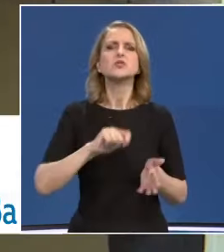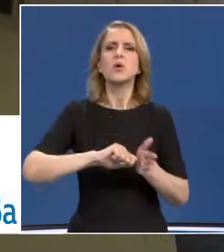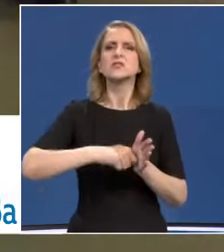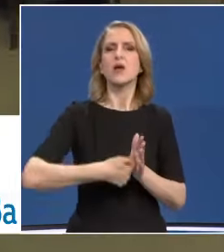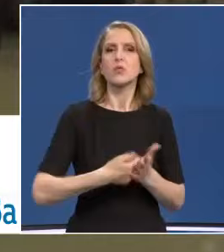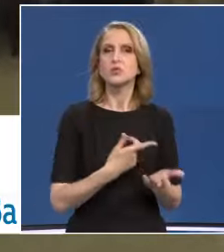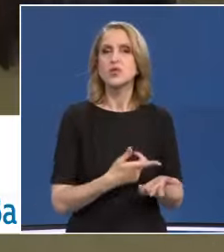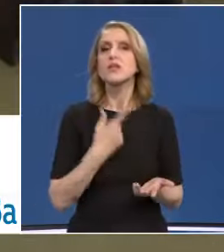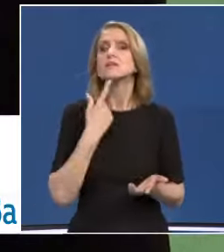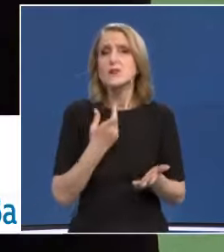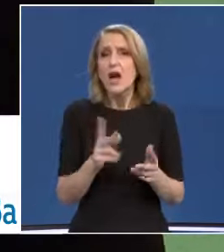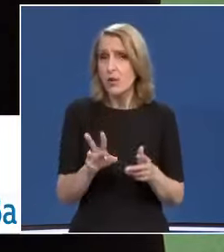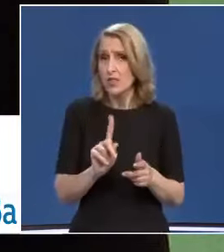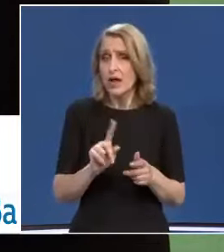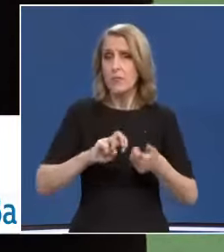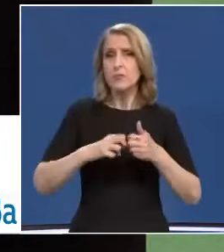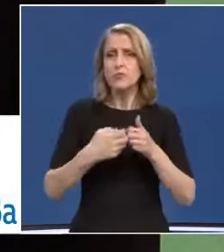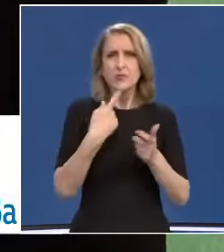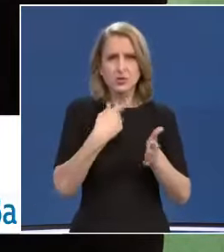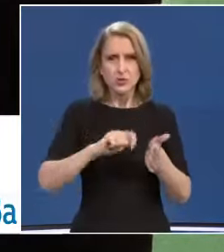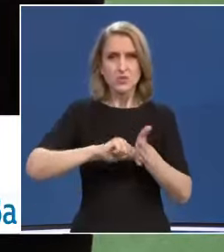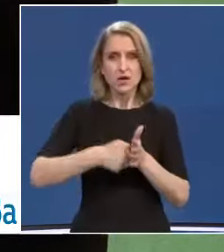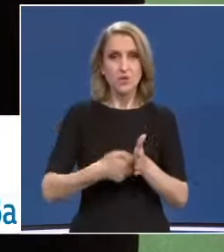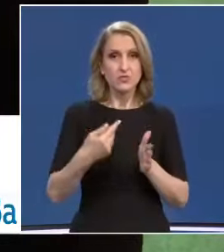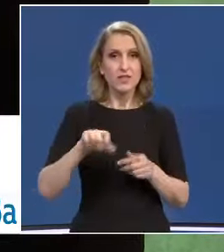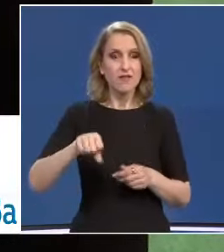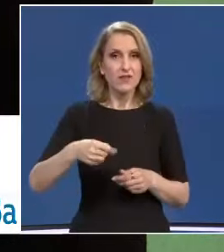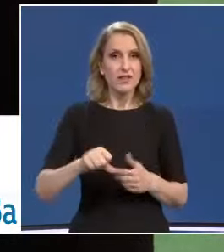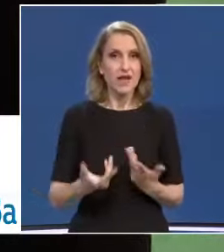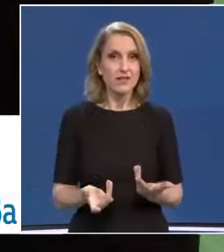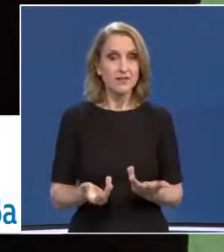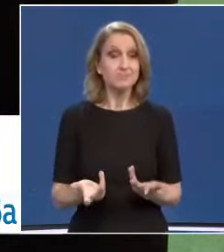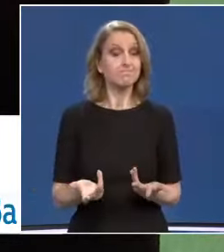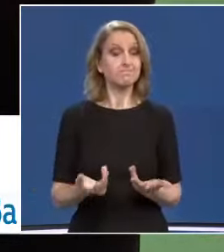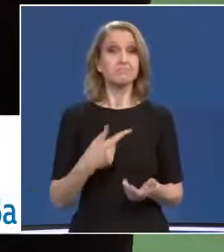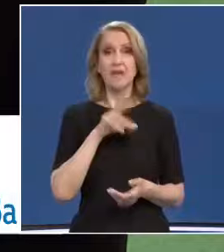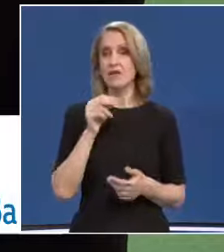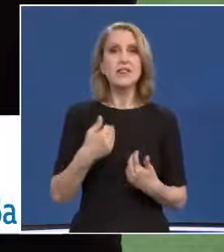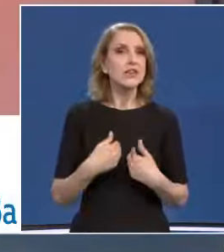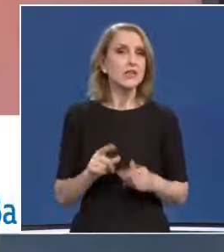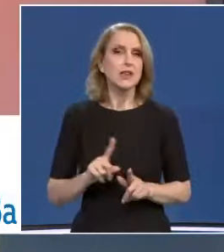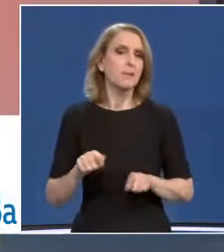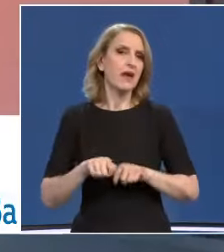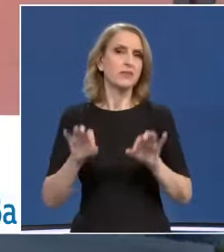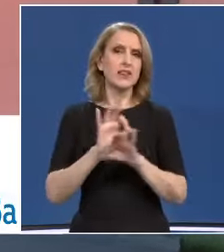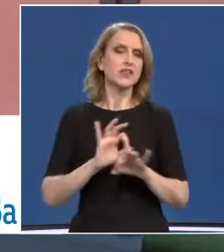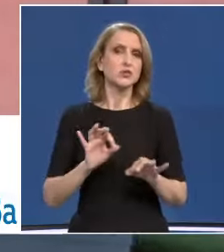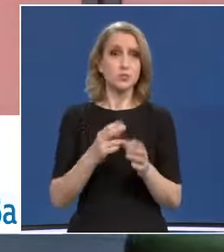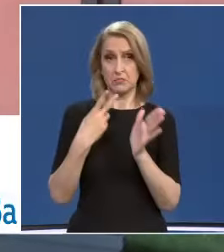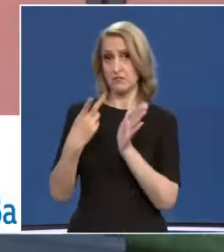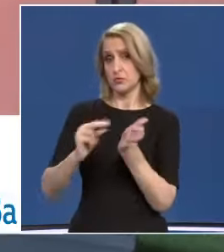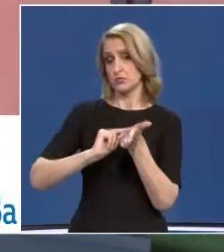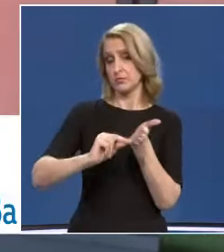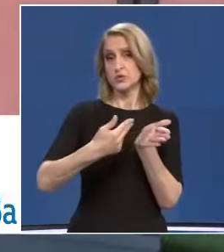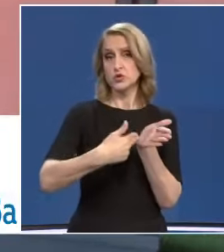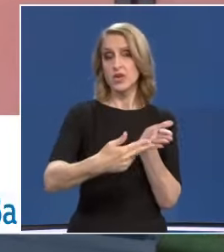проблем, защо заключвате вратата? На двора идват двама служители, които заявяват, че не правят нищо незаконно. Написани са ви цифрите